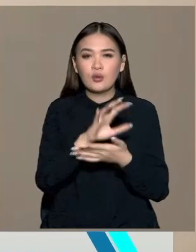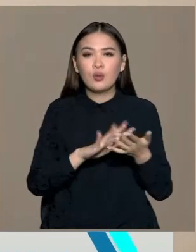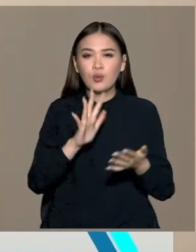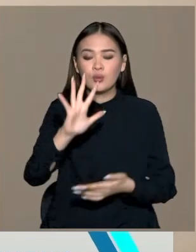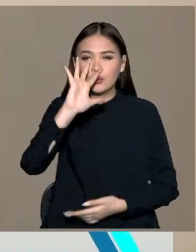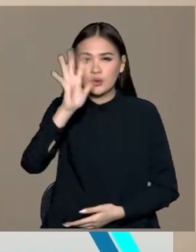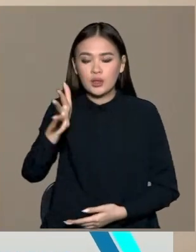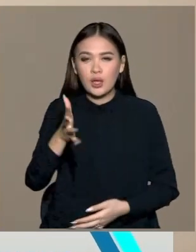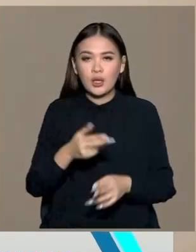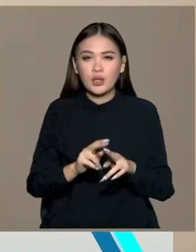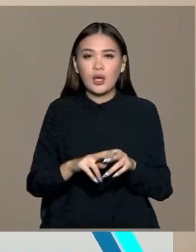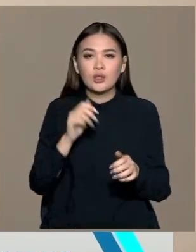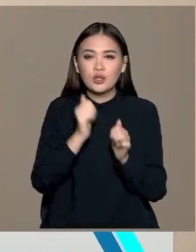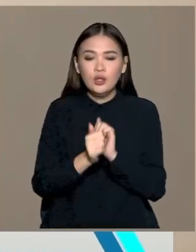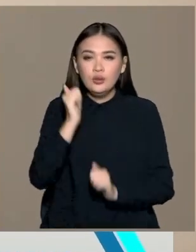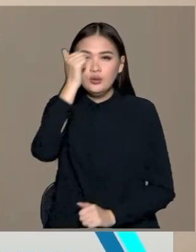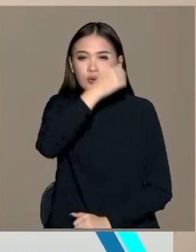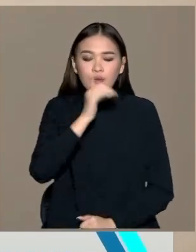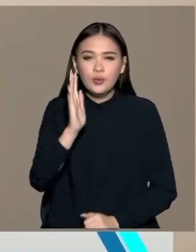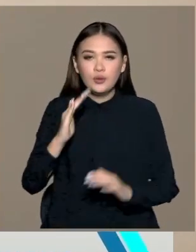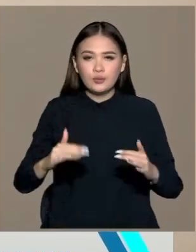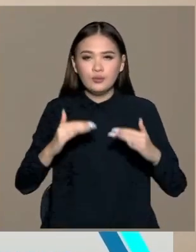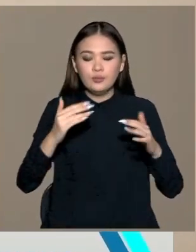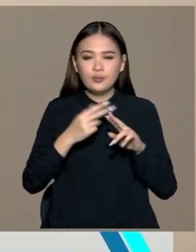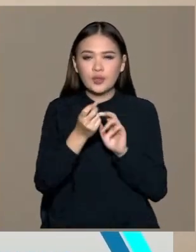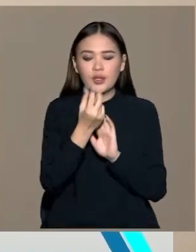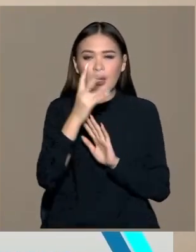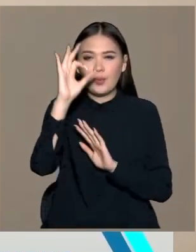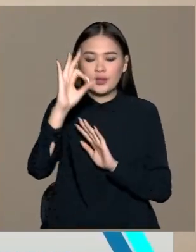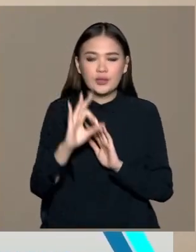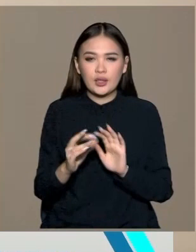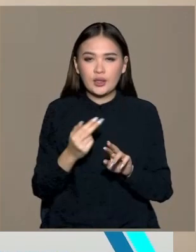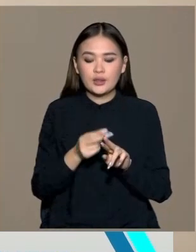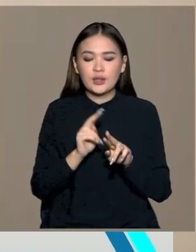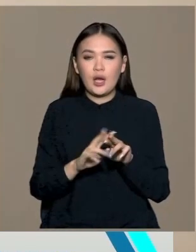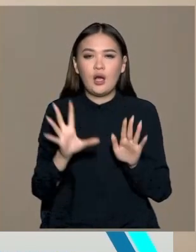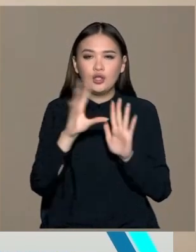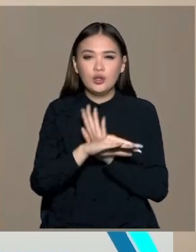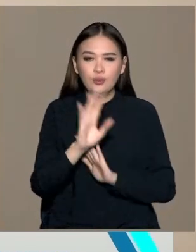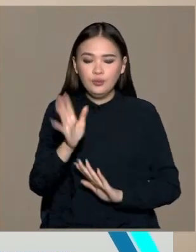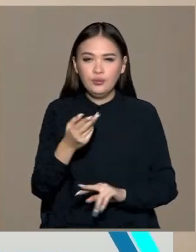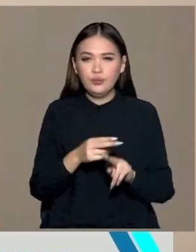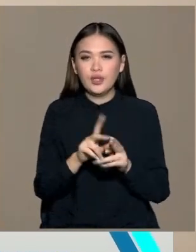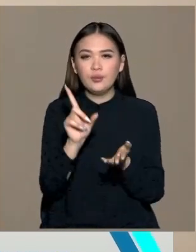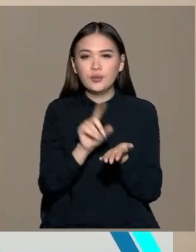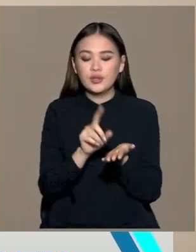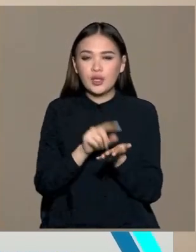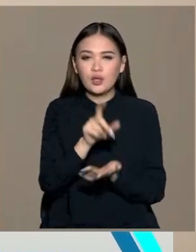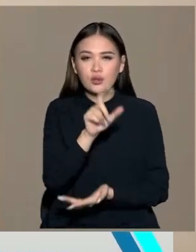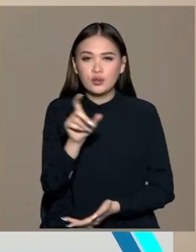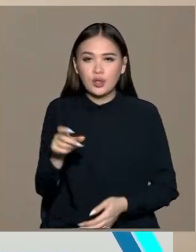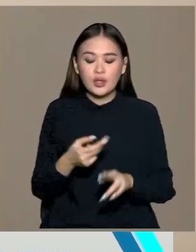ежегодно в среднем повышении будет составлять порядка 13 процентов Я на коснется всех наших пенсионеров как новых так и